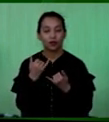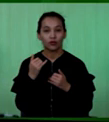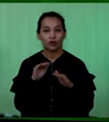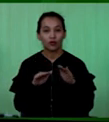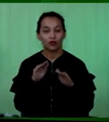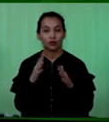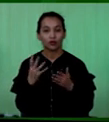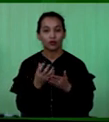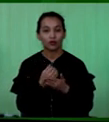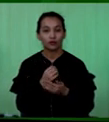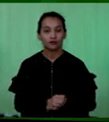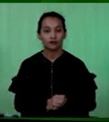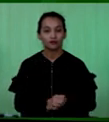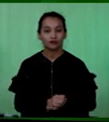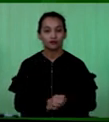masala.